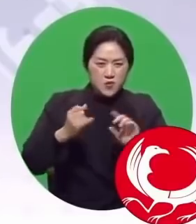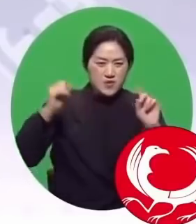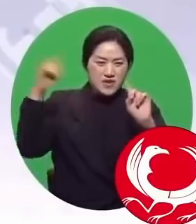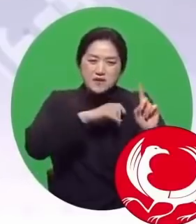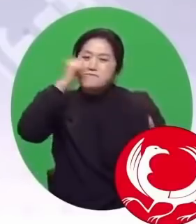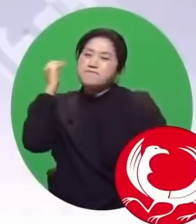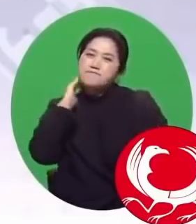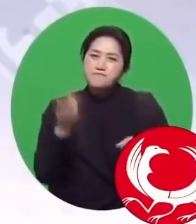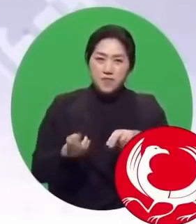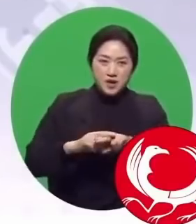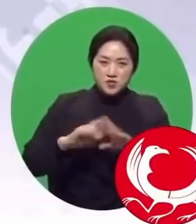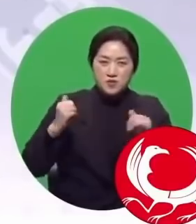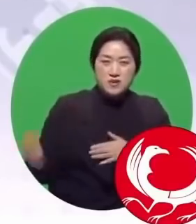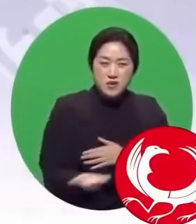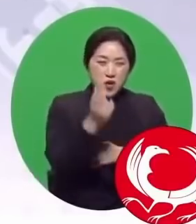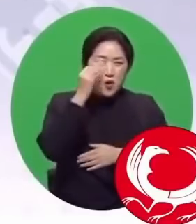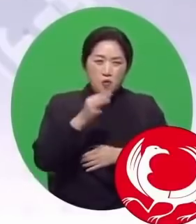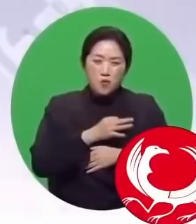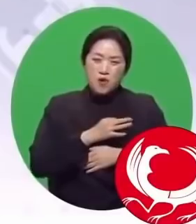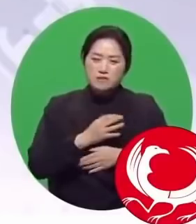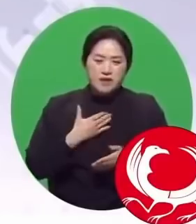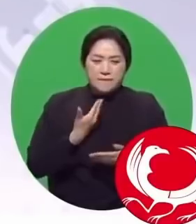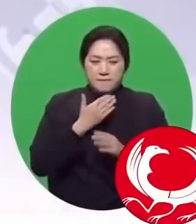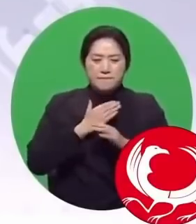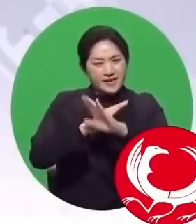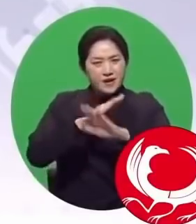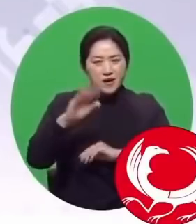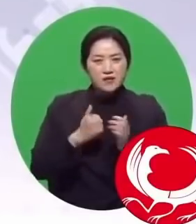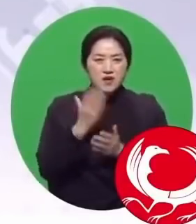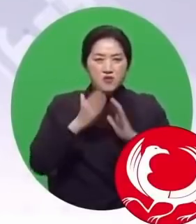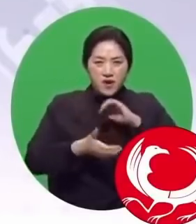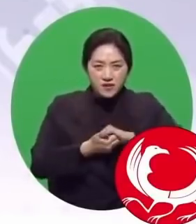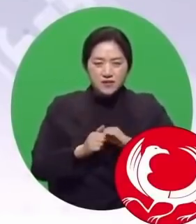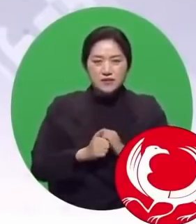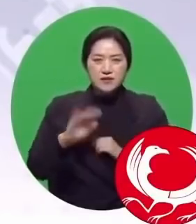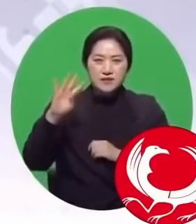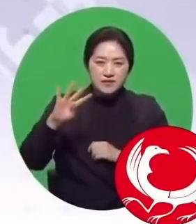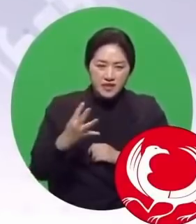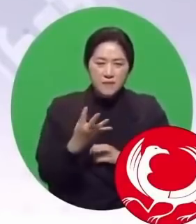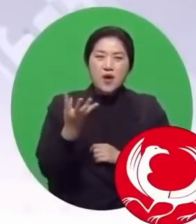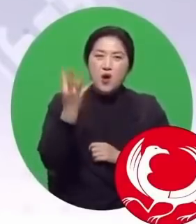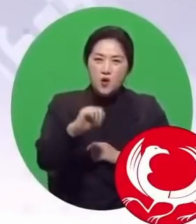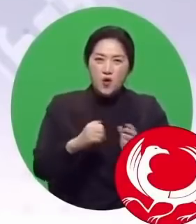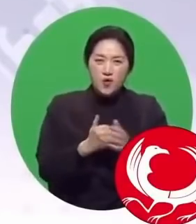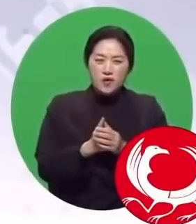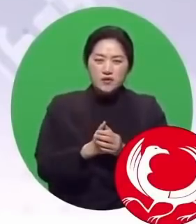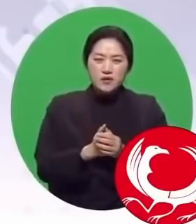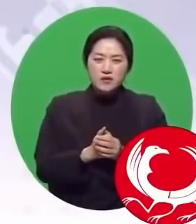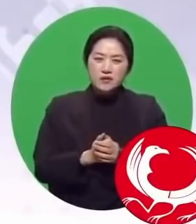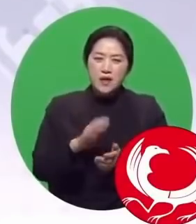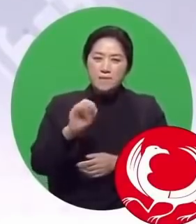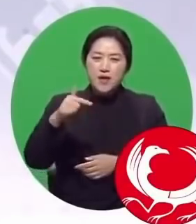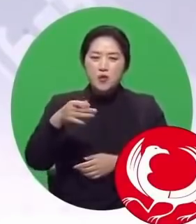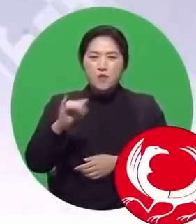붙어서 국민 여러분에게 월급 안 받는 대통령, 청와대에서 400조 들어 400억 들어가는 판공비 제